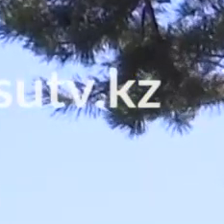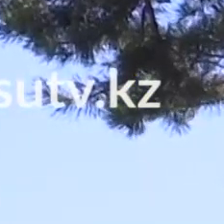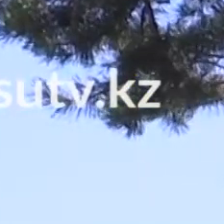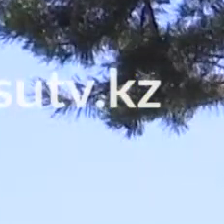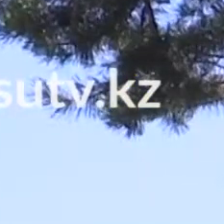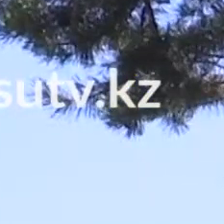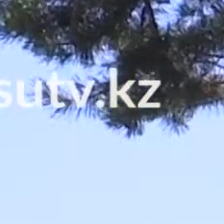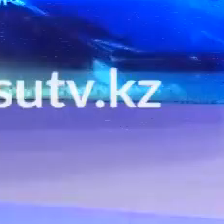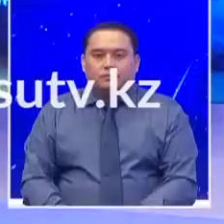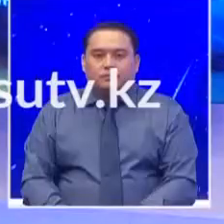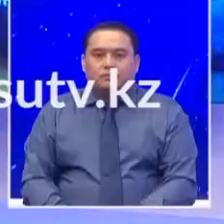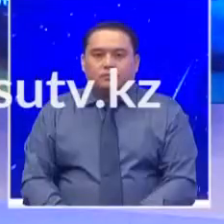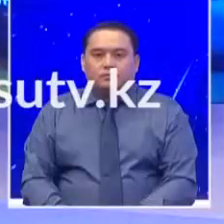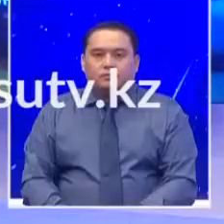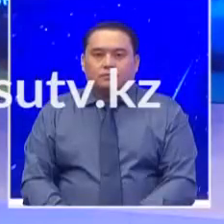телеканал ЖИТСУ.